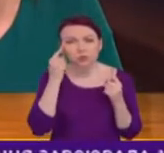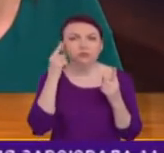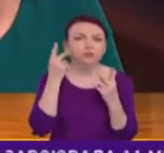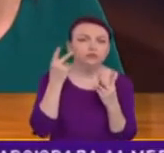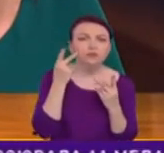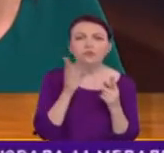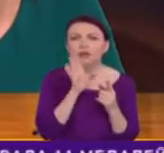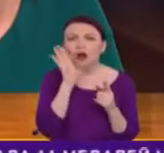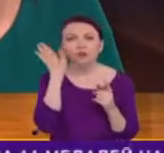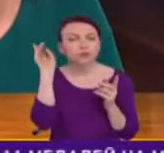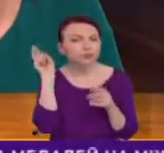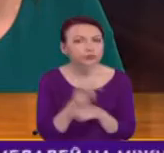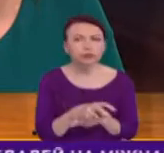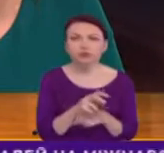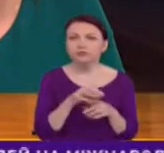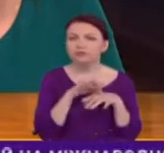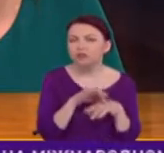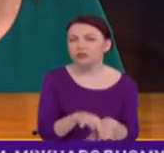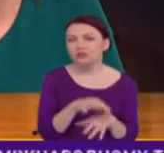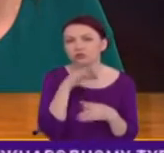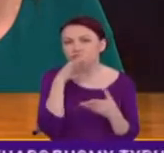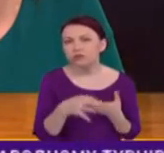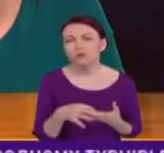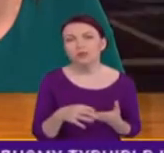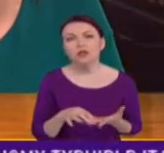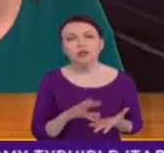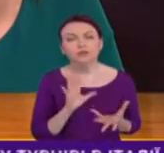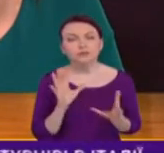зранку вона на проєкті сам веде таку